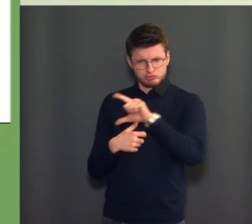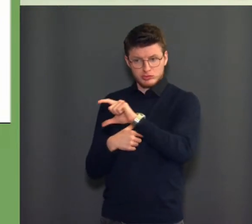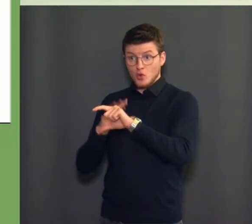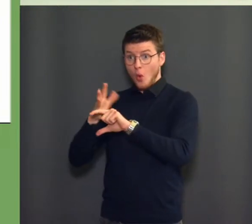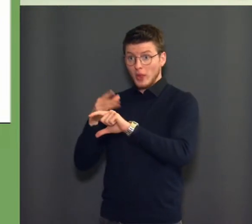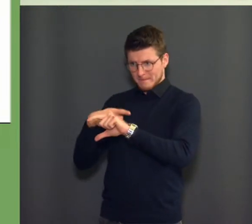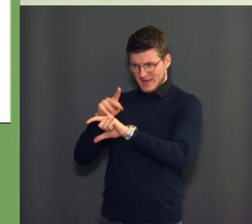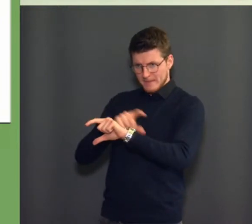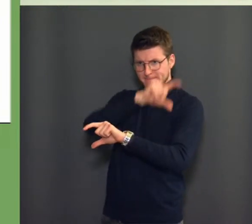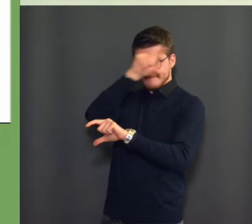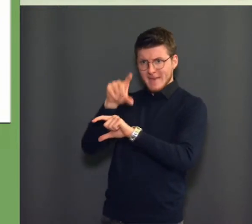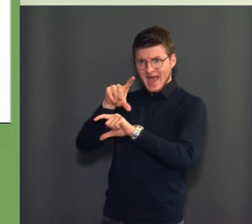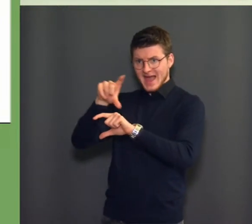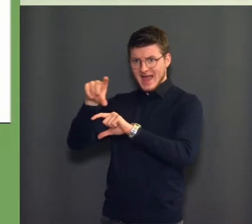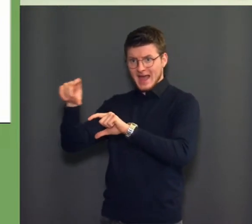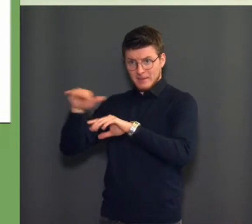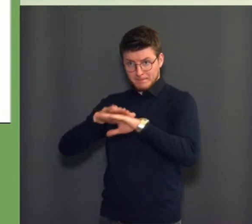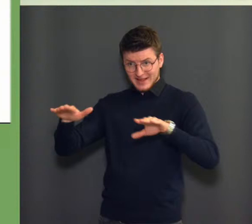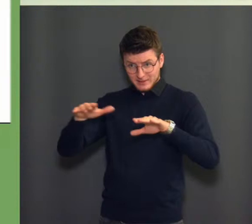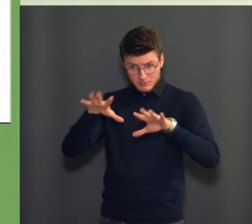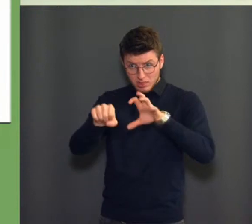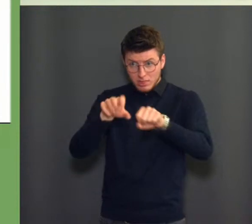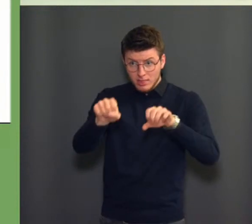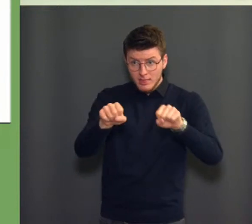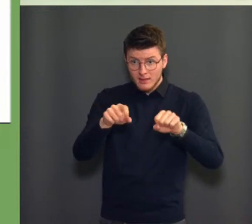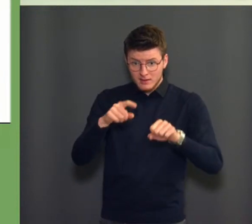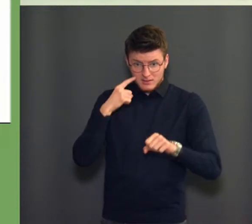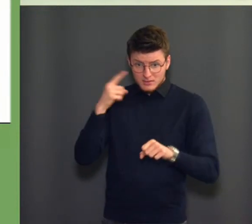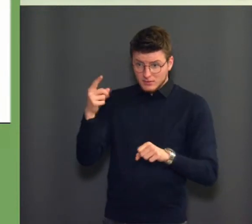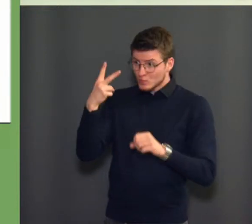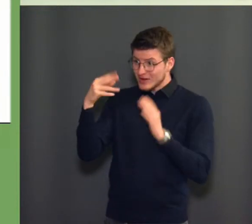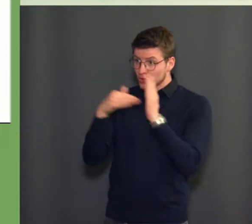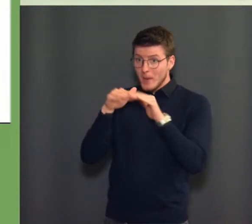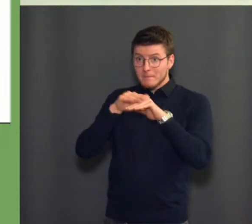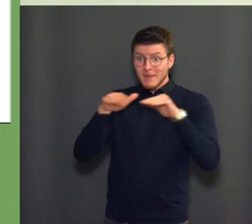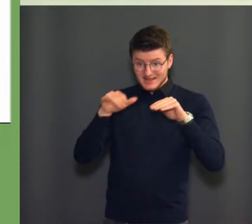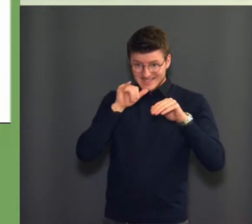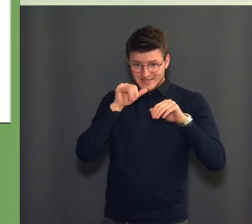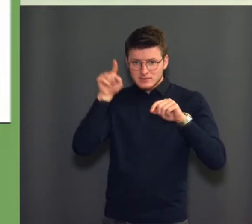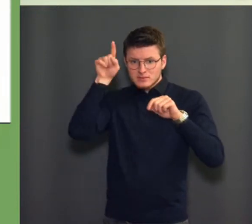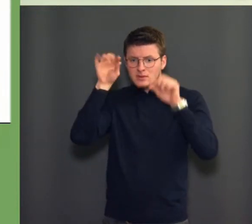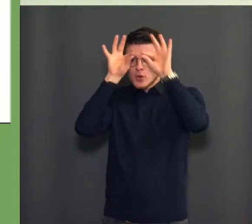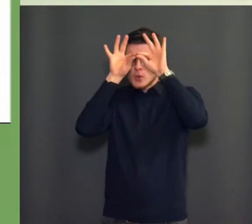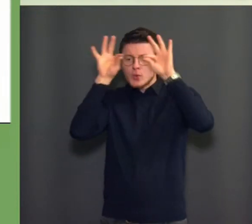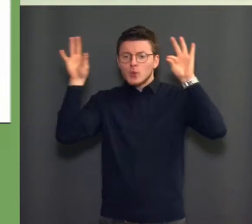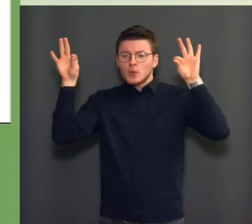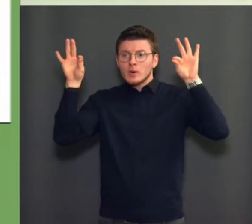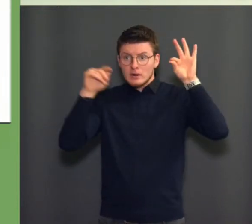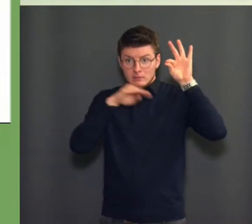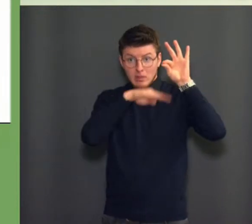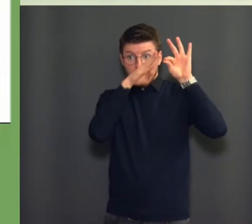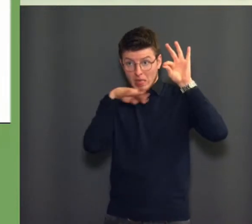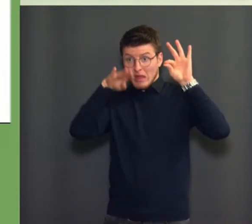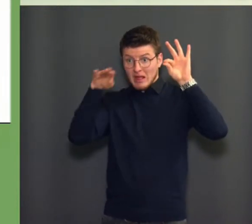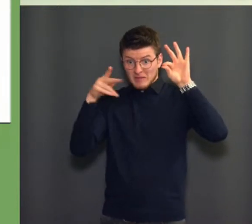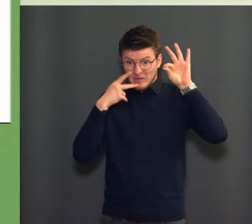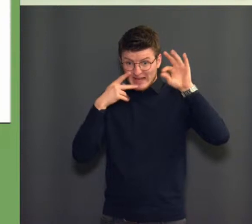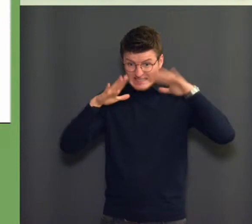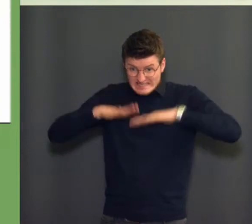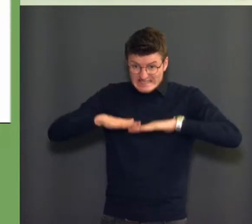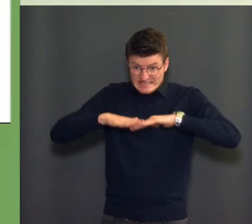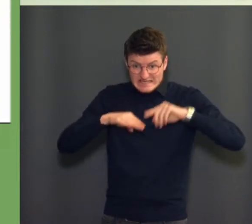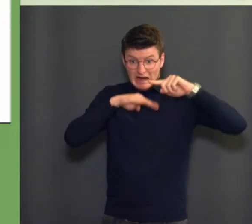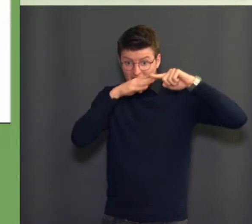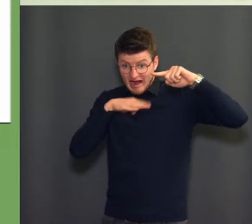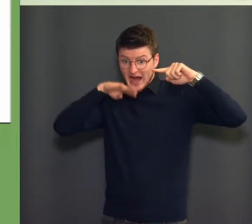ogenblik. Er wordt geleidelijk aan teruggeschroefd op de niet-COVID-patiënten, maar uiteindelijk liggen er wel nog meer niet-COVID-patiënten op